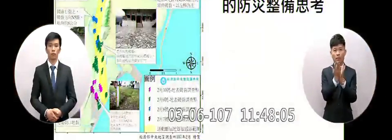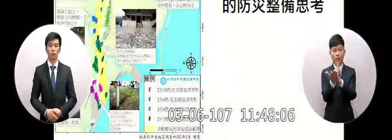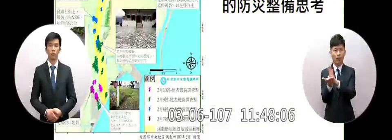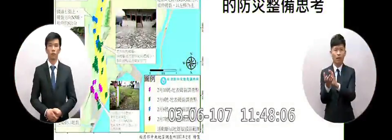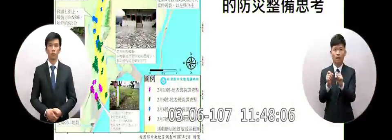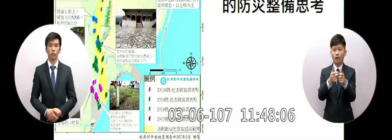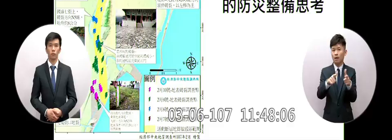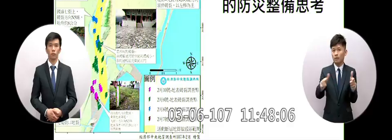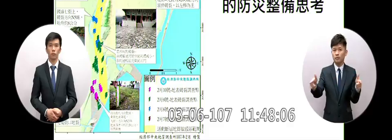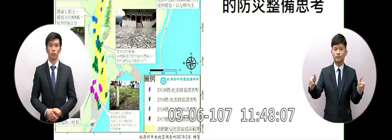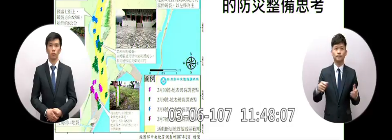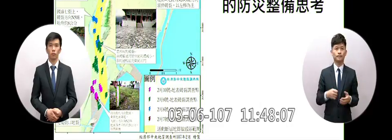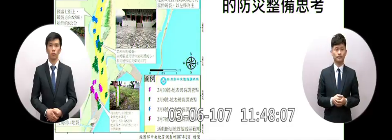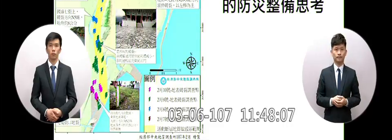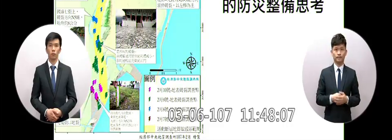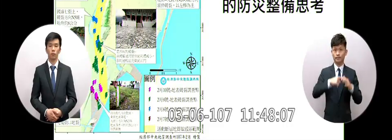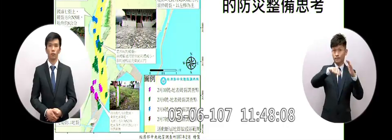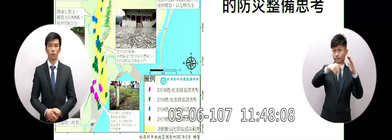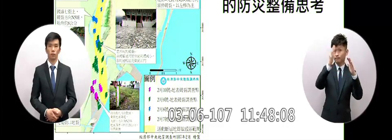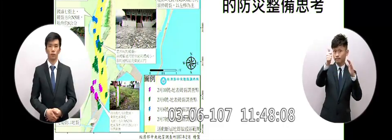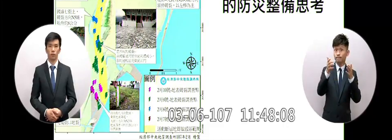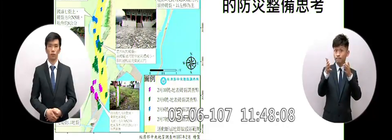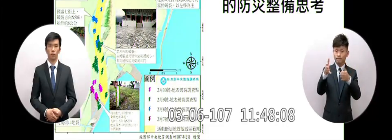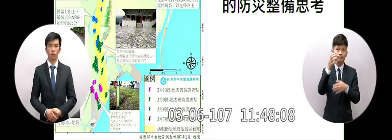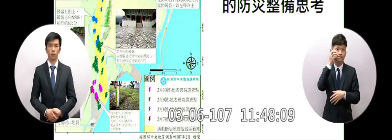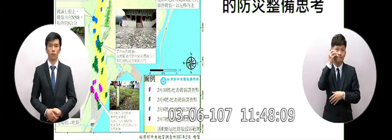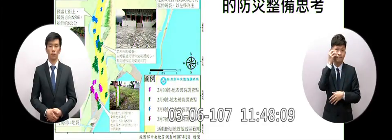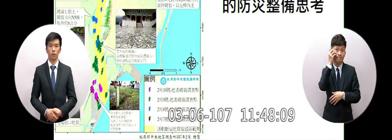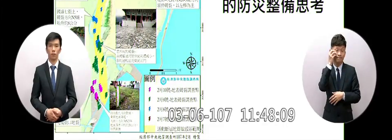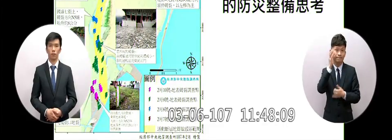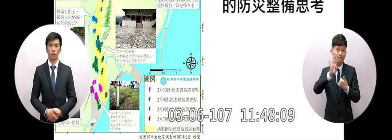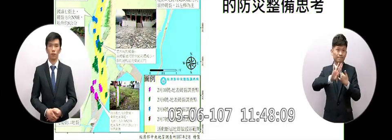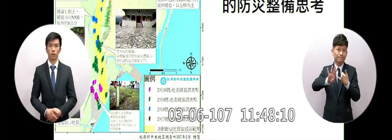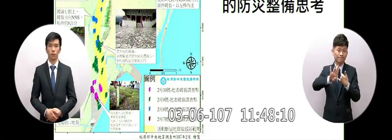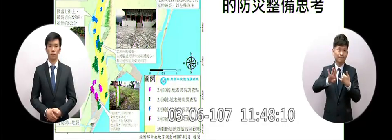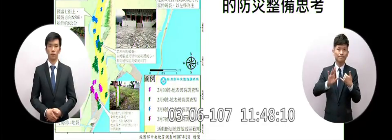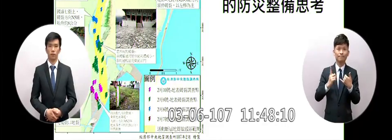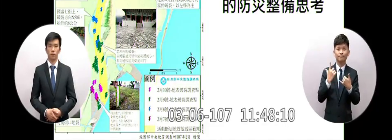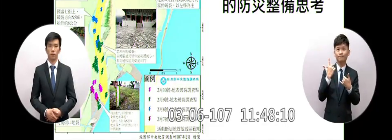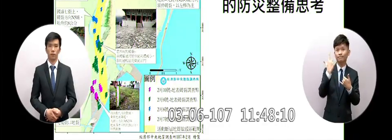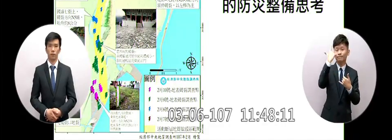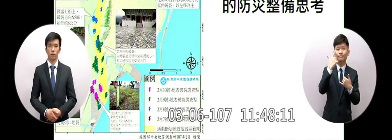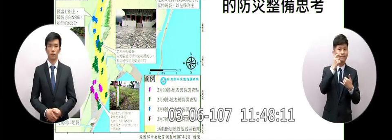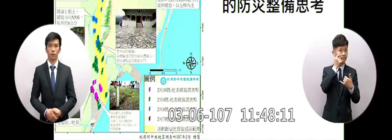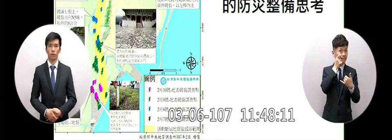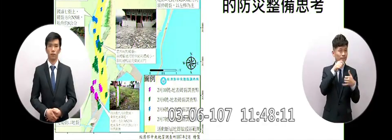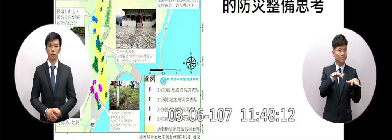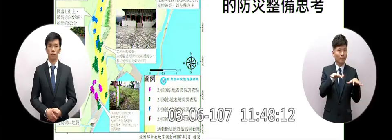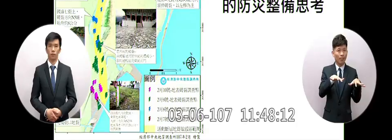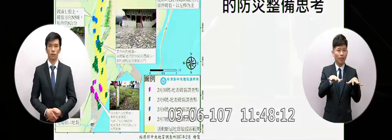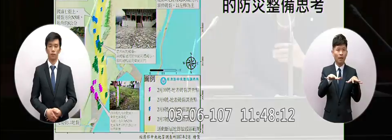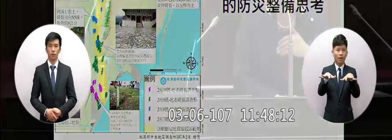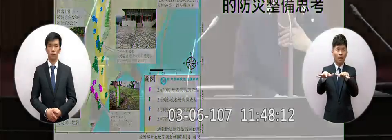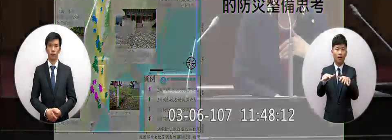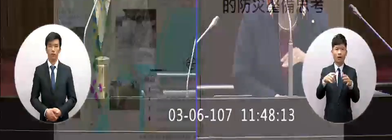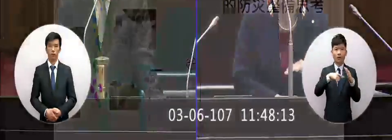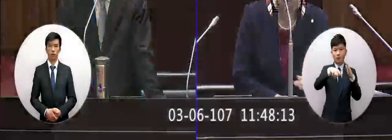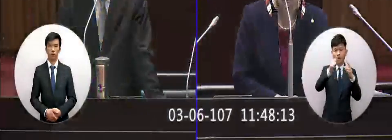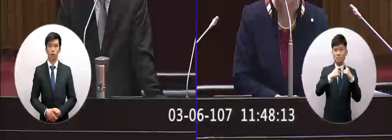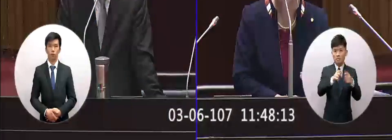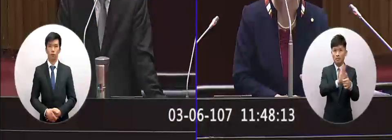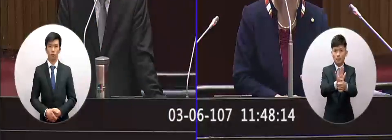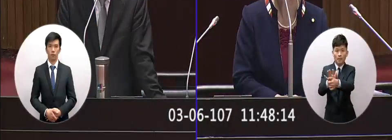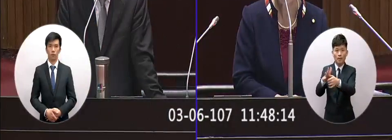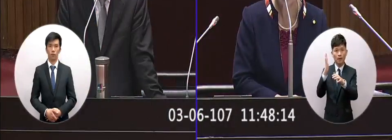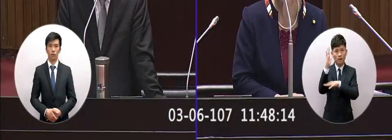灾害。那我们也看到说院长针对这次花莲山区的台南那非常的及时的协助，然后呢也提出了一